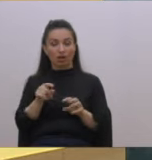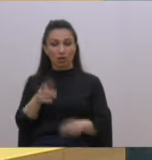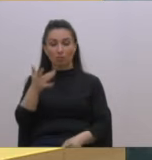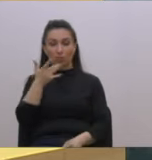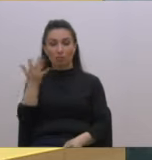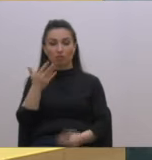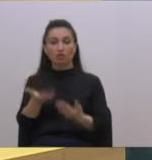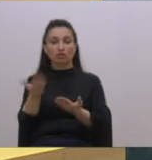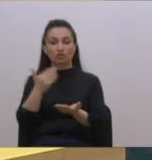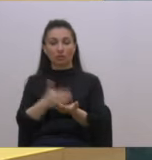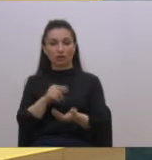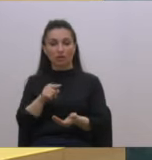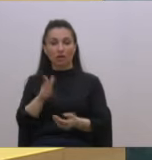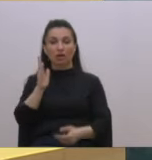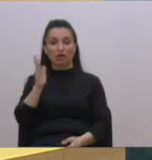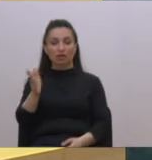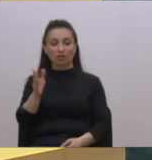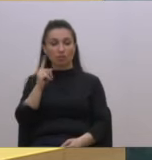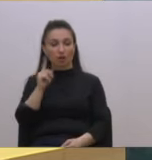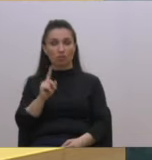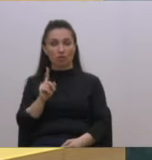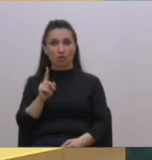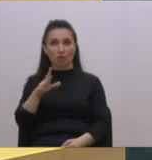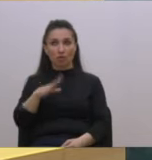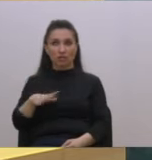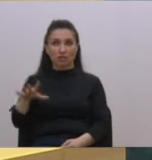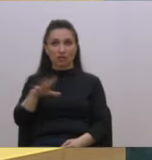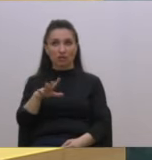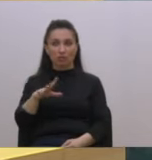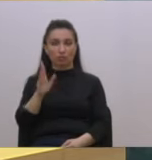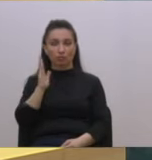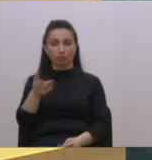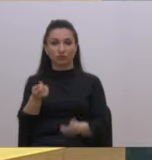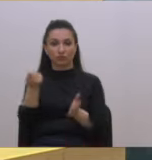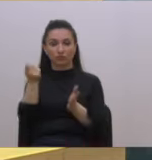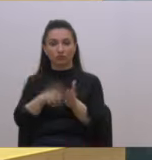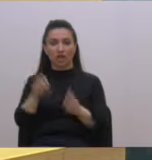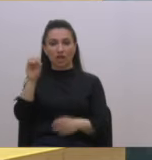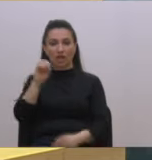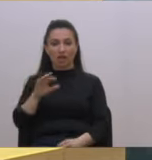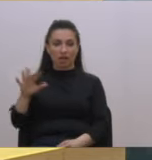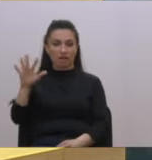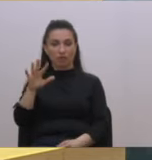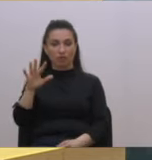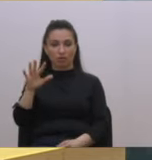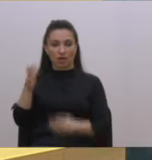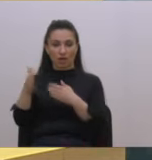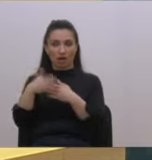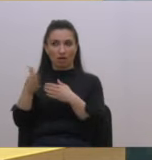politicul ședegi, Ikneba Isrom, Sakartvelosis, Čai Keteba, Eurocaușeris,